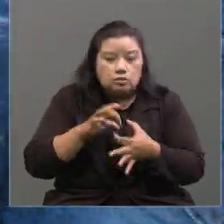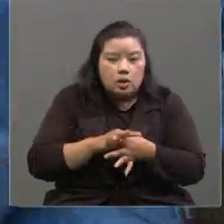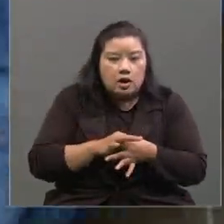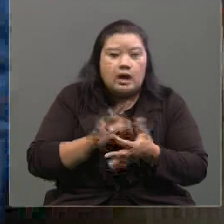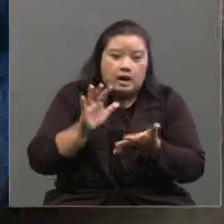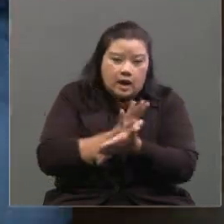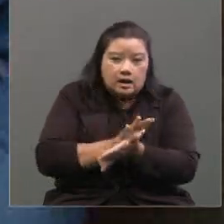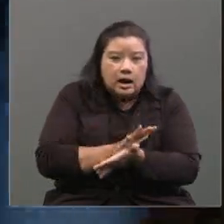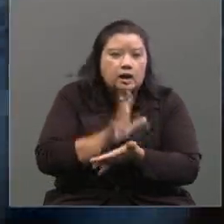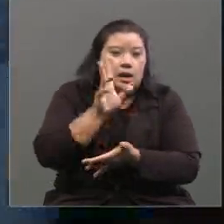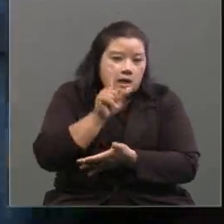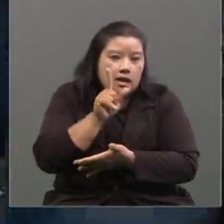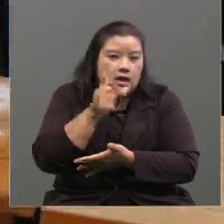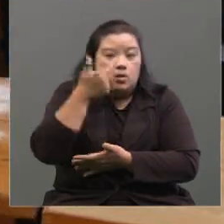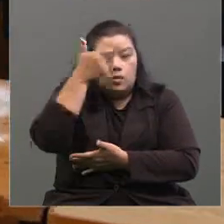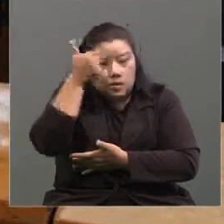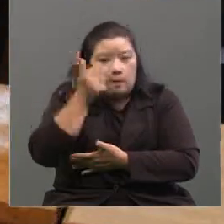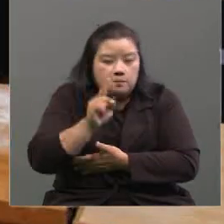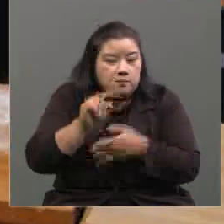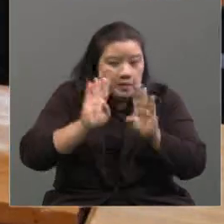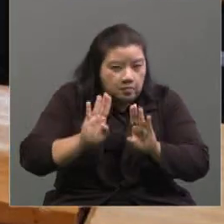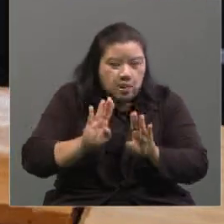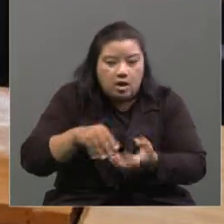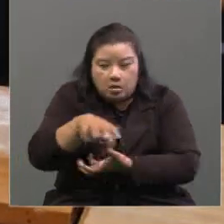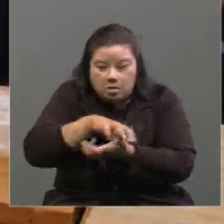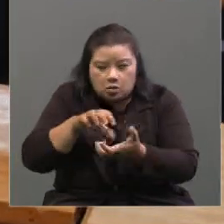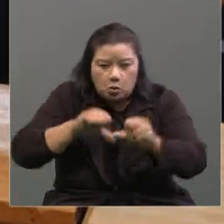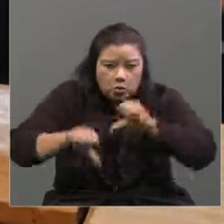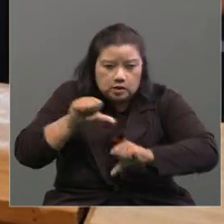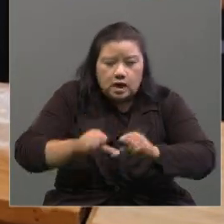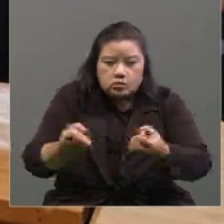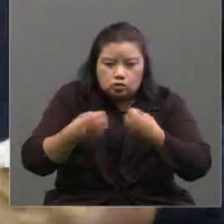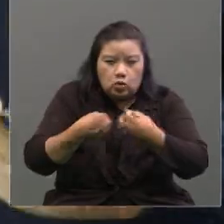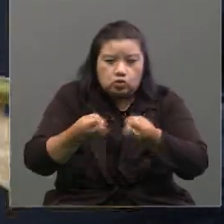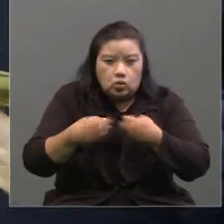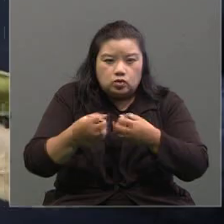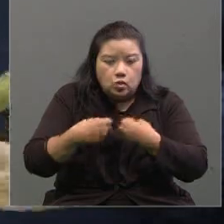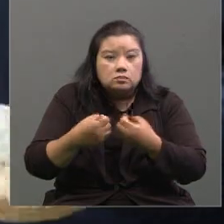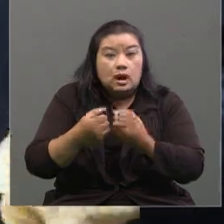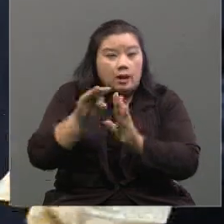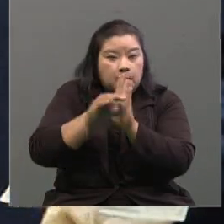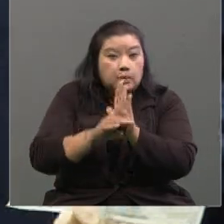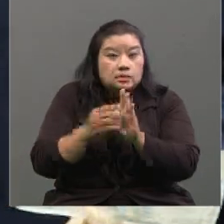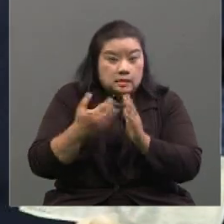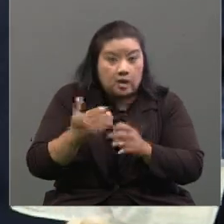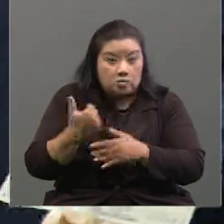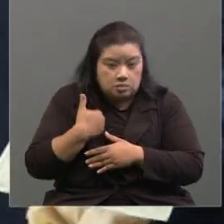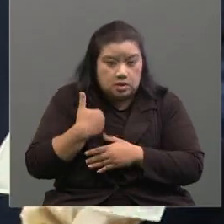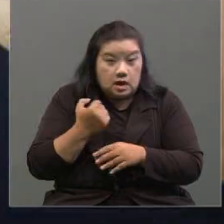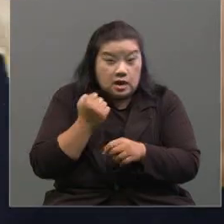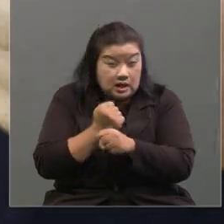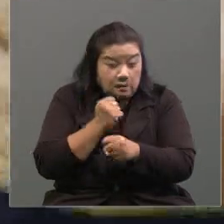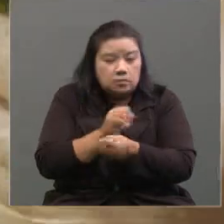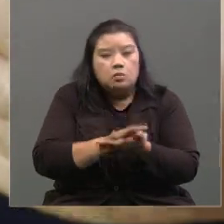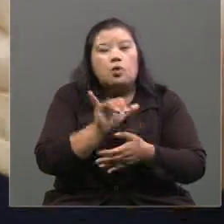เขียวสีดำขนาดเท่าธนบัตรจริงมาผสมกับสารเคมีทำอะไรต่างๆตามที่เขาสอนเนี่ยนะคะแต่ขั้นตอนการผลิตเนี่ยยังไม่